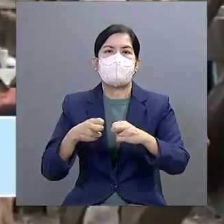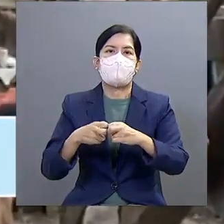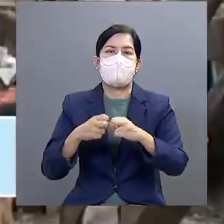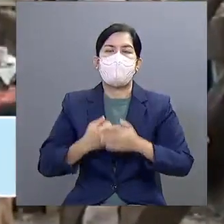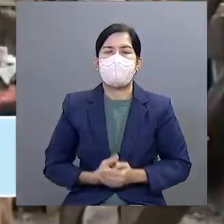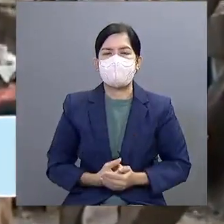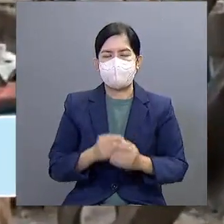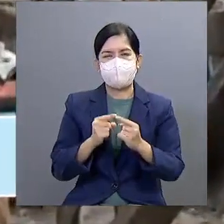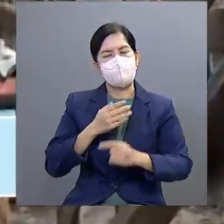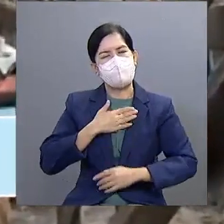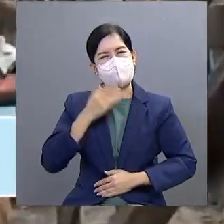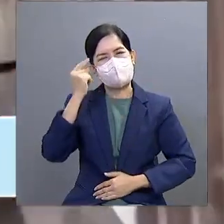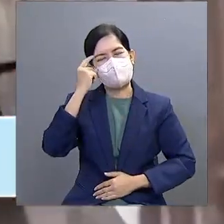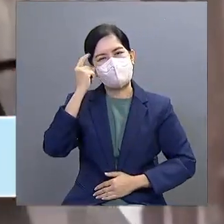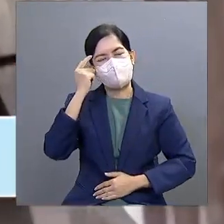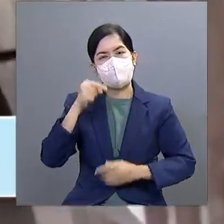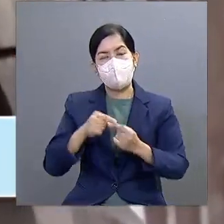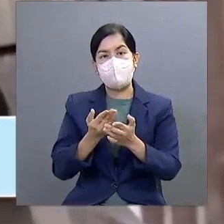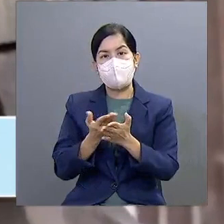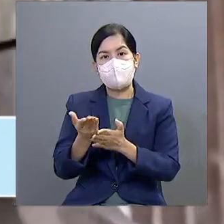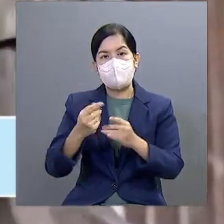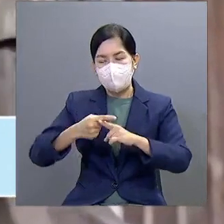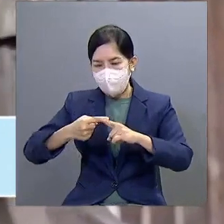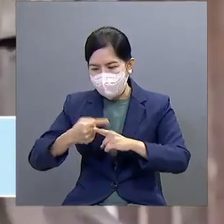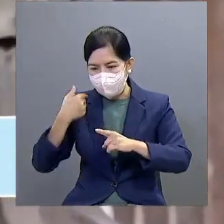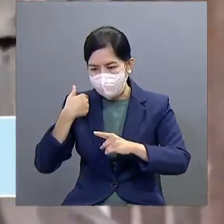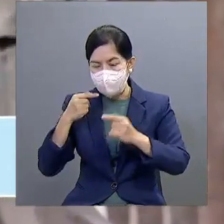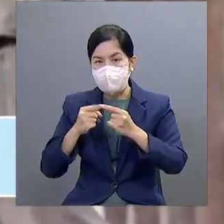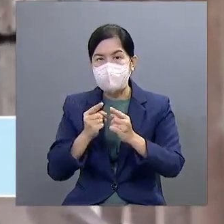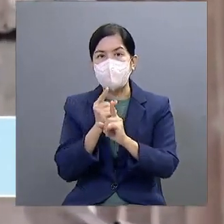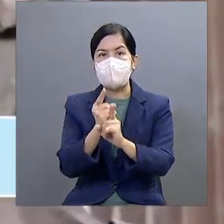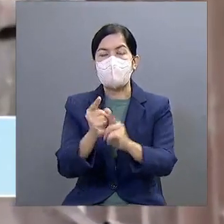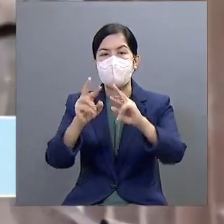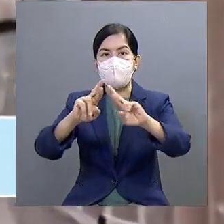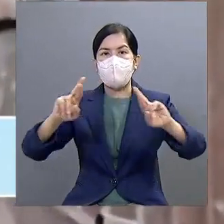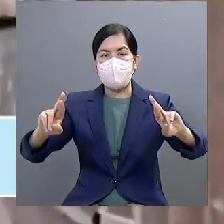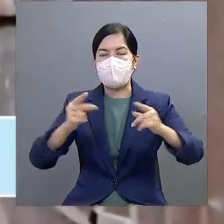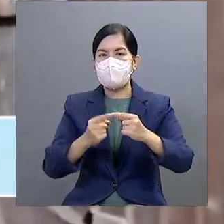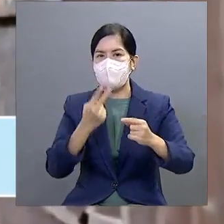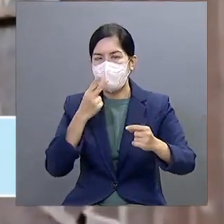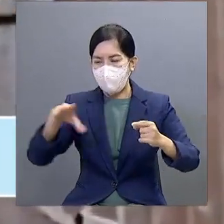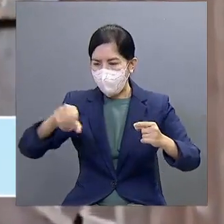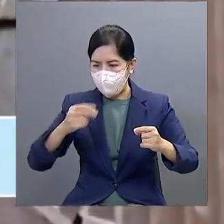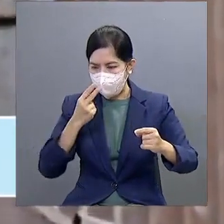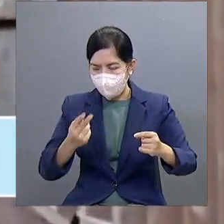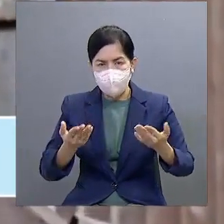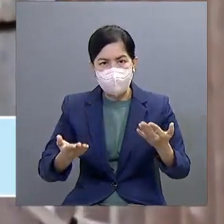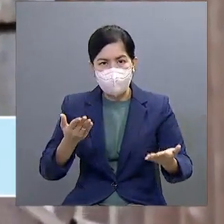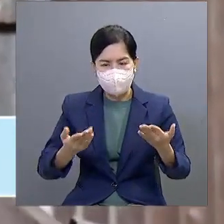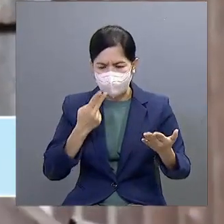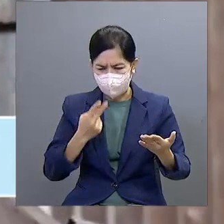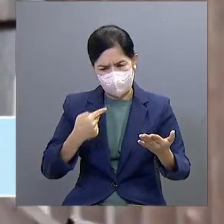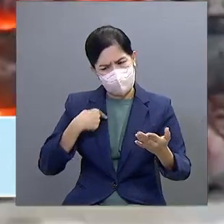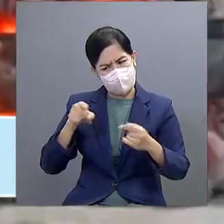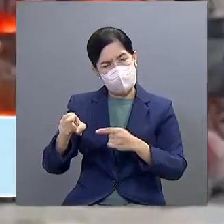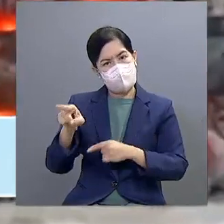อกว่าต้องไปหาซื้อมีดตามร้านที่มีมีดตามสั่งแล้วก็ลองเปรียบเทียบดูว่าเอ๊ะทำไมมีดที่เราไปสั่งเนี่ยราคามันถึงแพงกว่ามีดตามท้องต